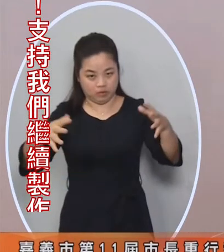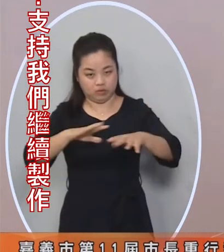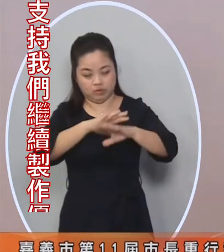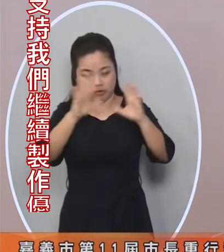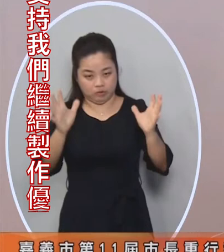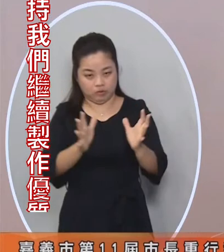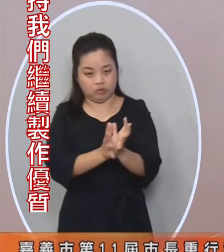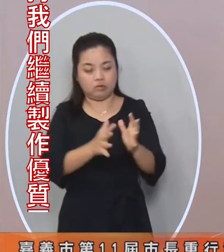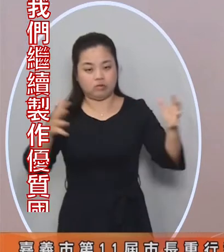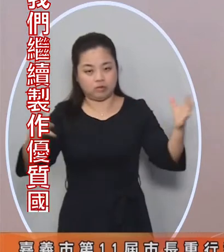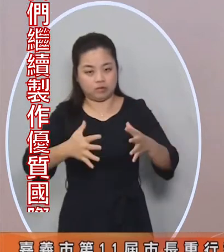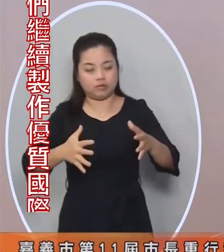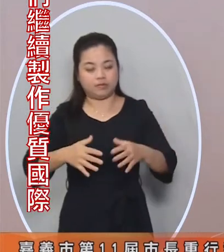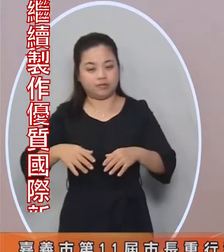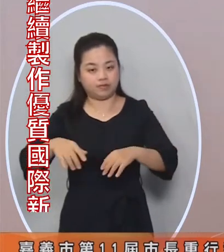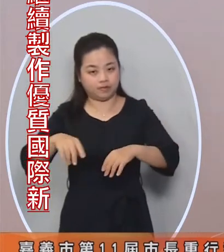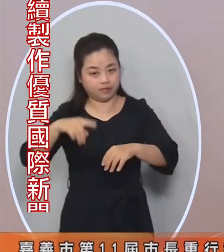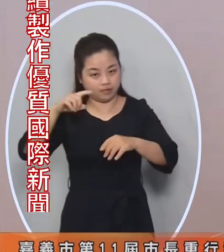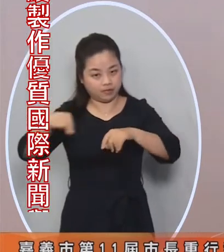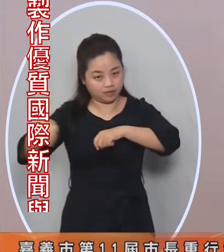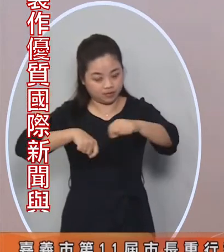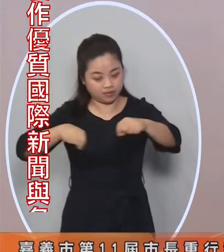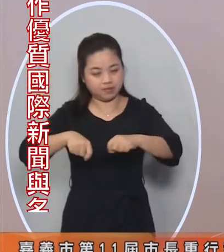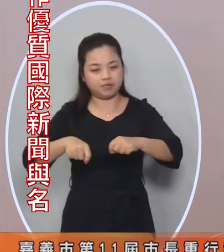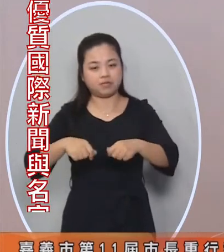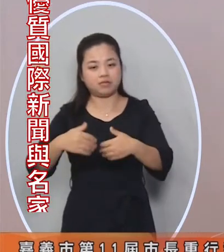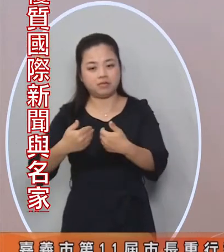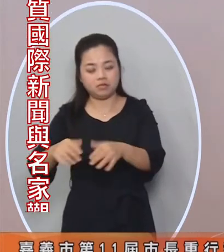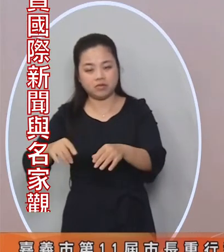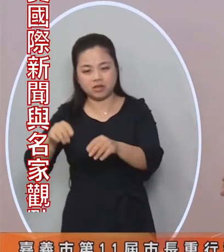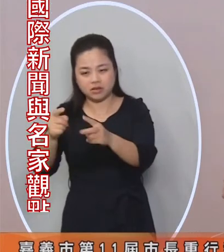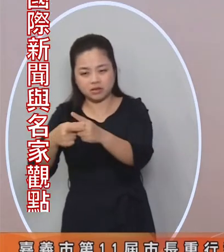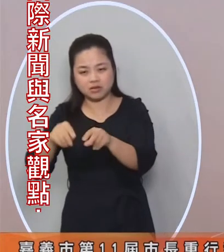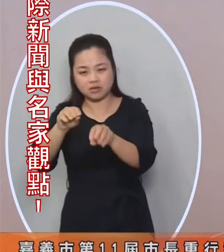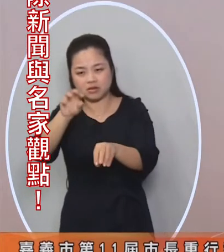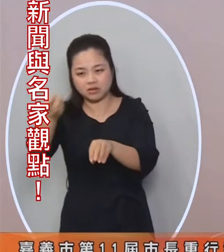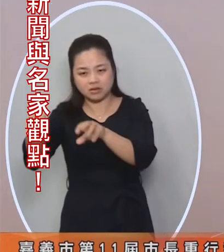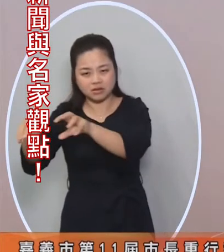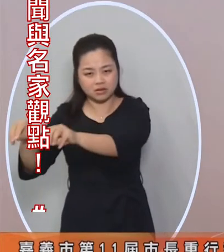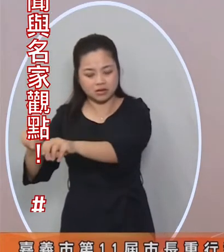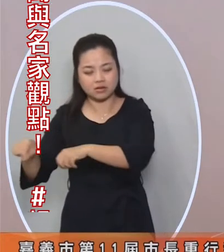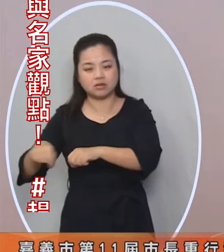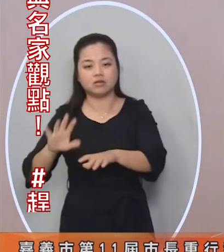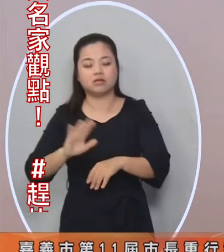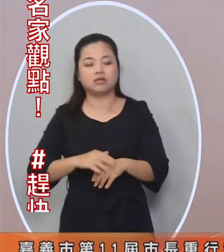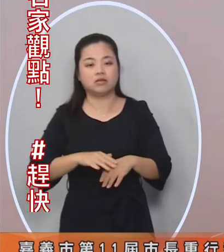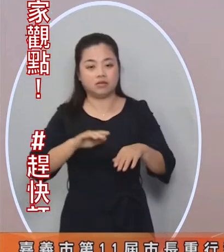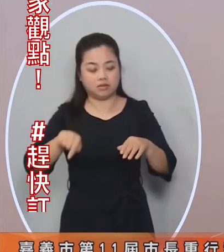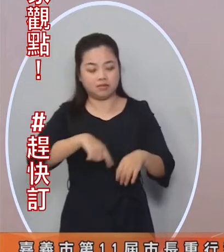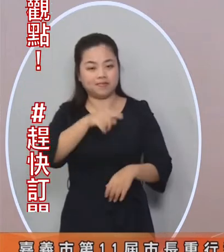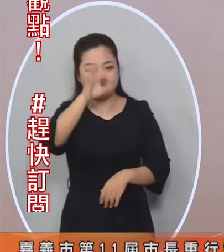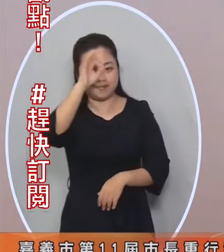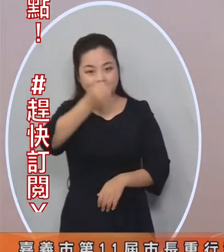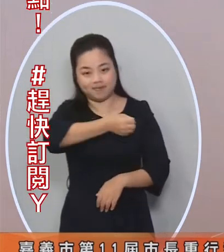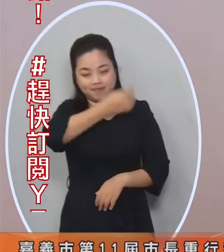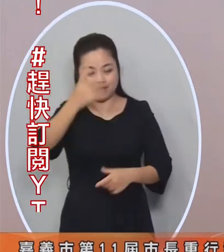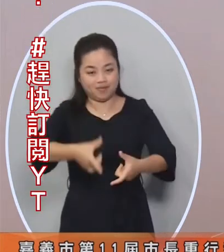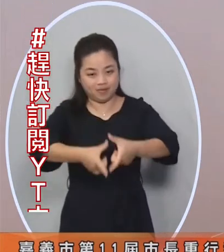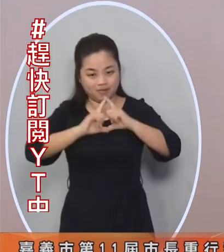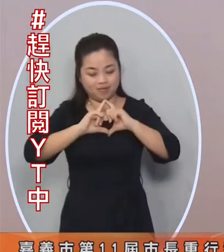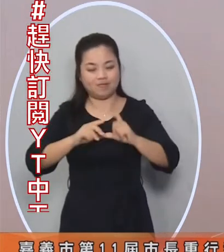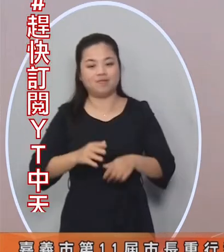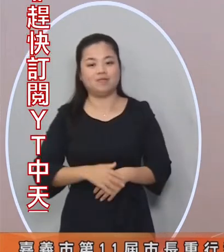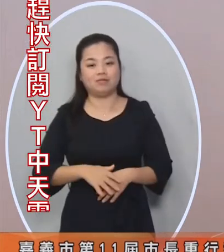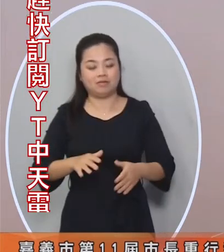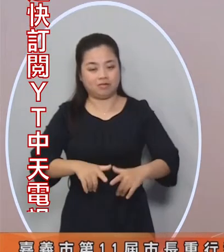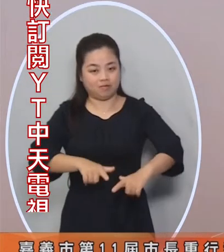比零碎的发展会更好。那我当然也从这里我们看到少年人回来青世代的时期，我们